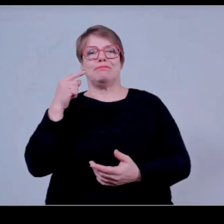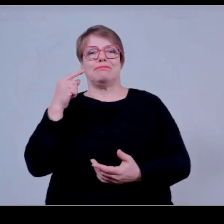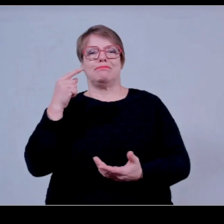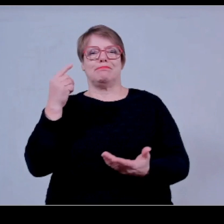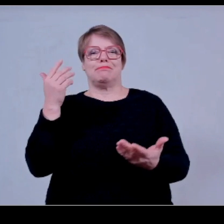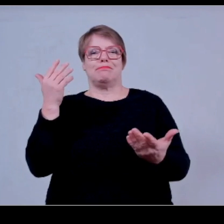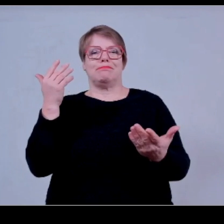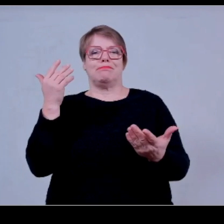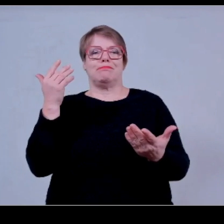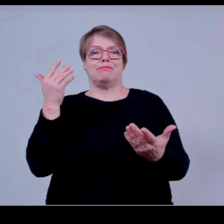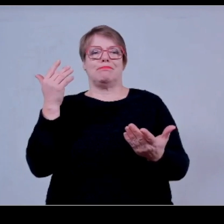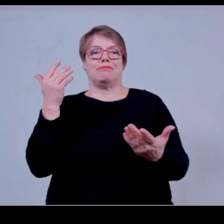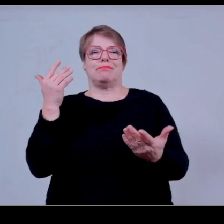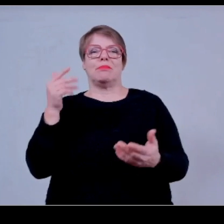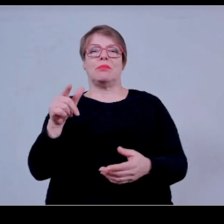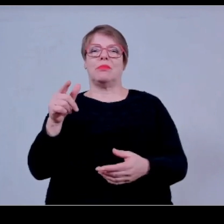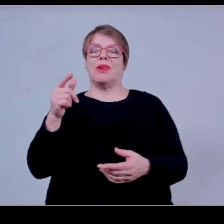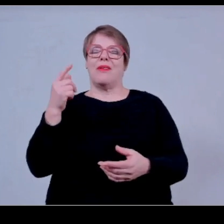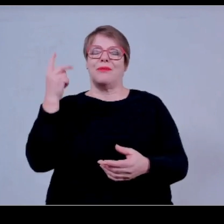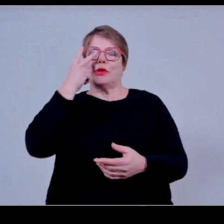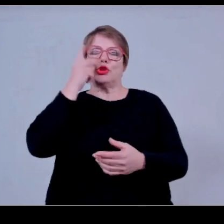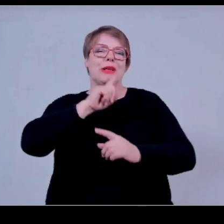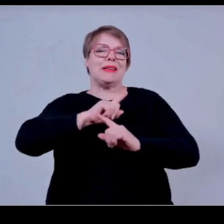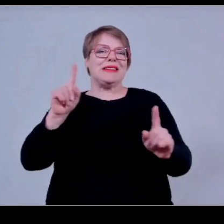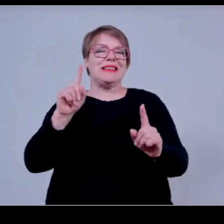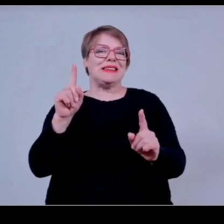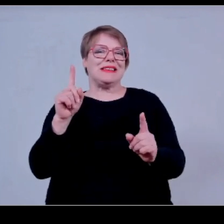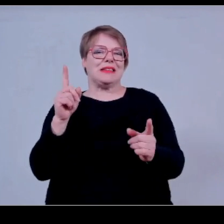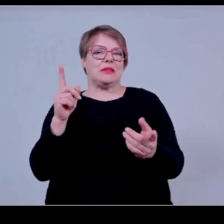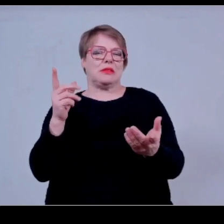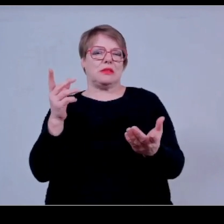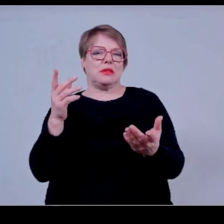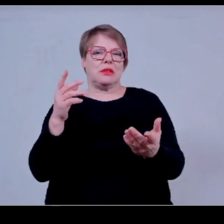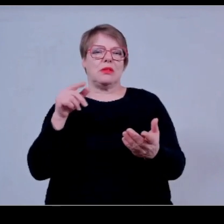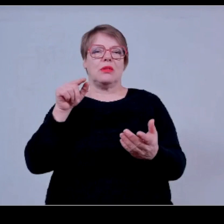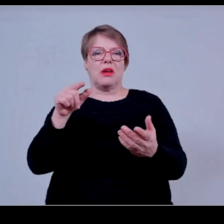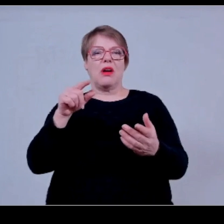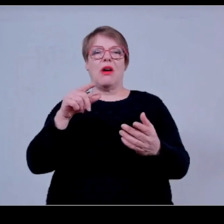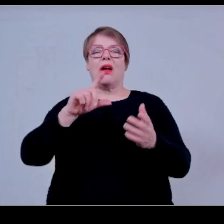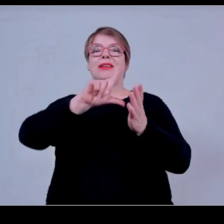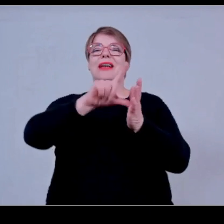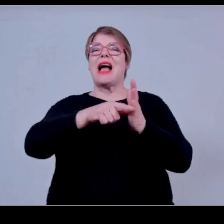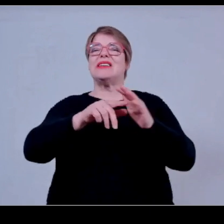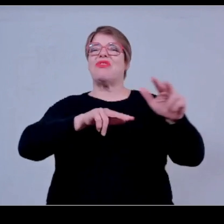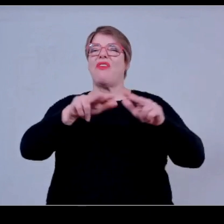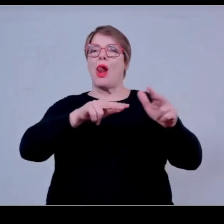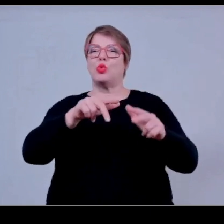Organisatoren selber, die das ja von sich gewesen haben, die deshalb ja auch am normalerweise üblichen